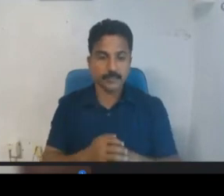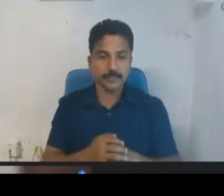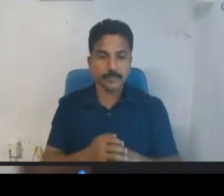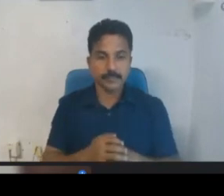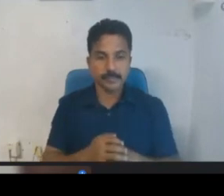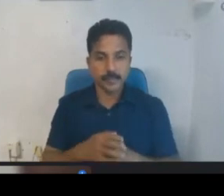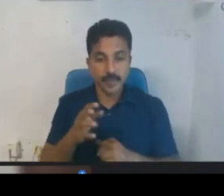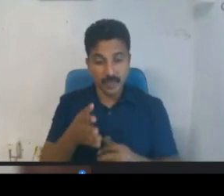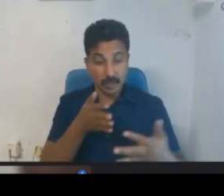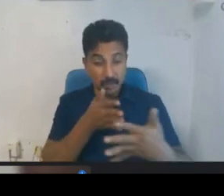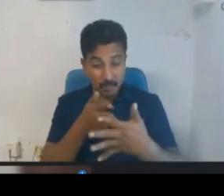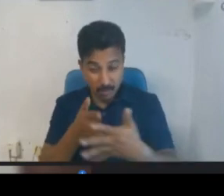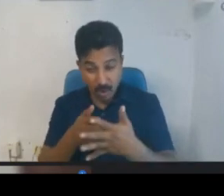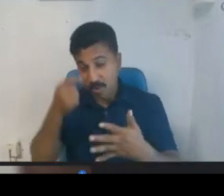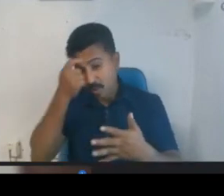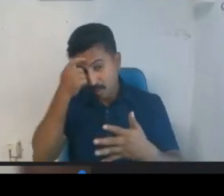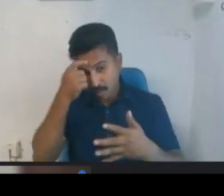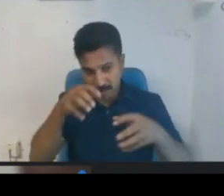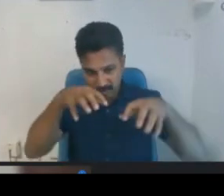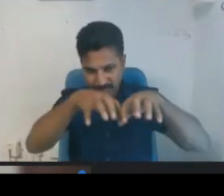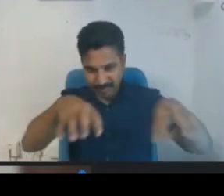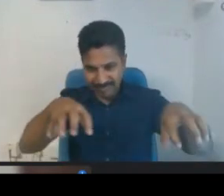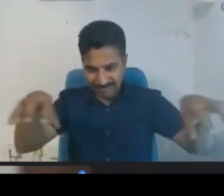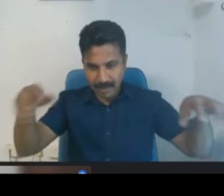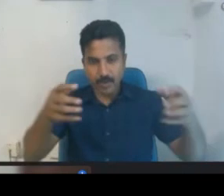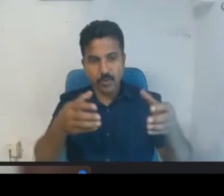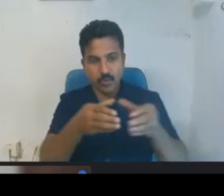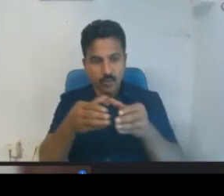പ്രശ്നങ്ങൾ ഞാൻ ഇത്തരം രീതിയിലാണ് കാറ്റഗറൈസ് ചെയ്തിട്ടുണ്ടായിരുന്നത്.